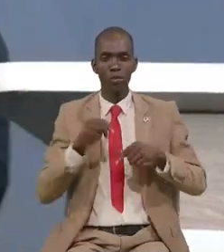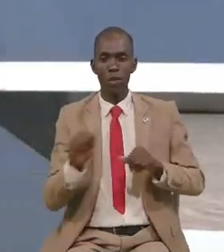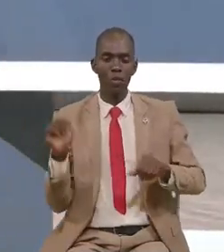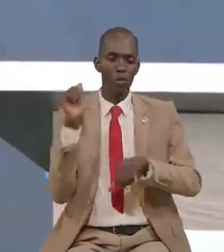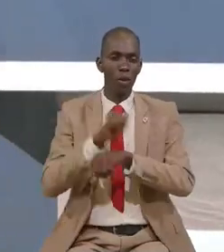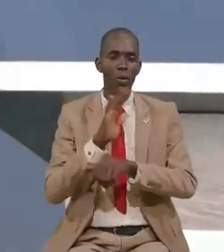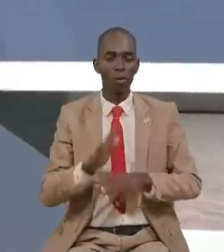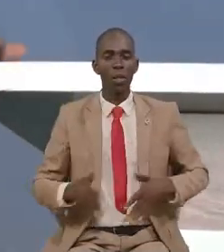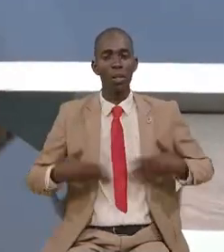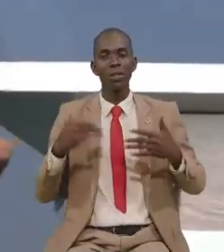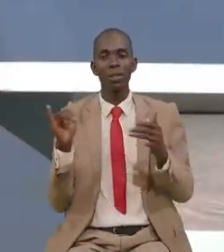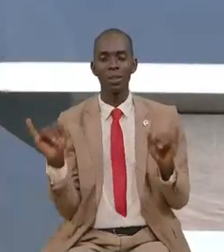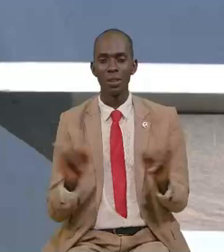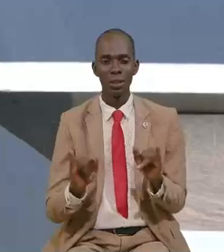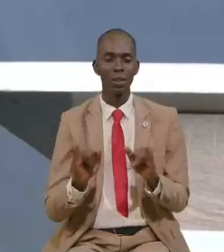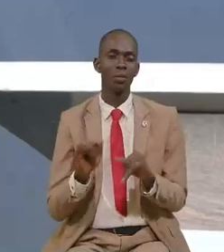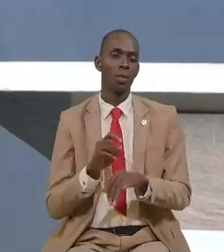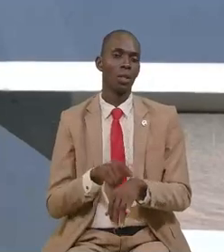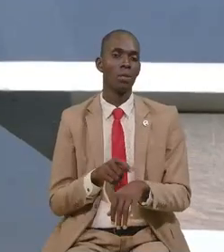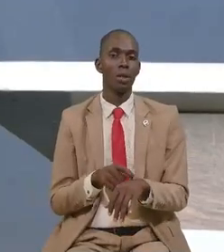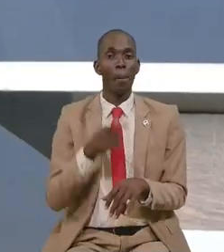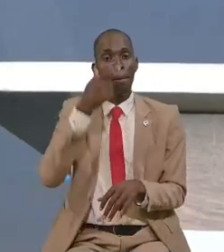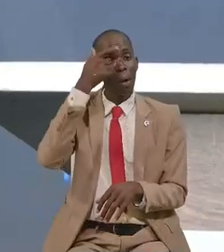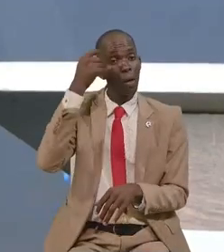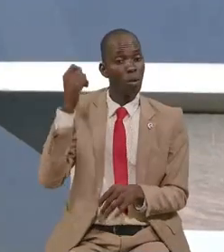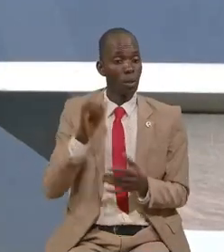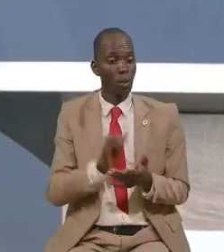même heure. Parce qu'il a